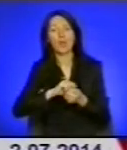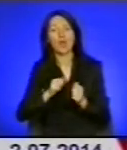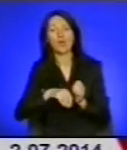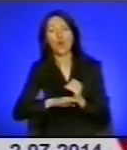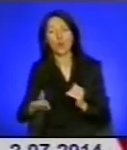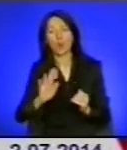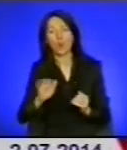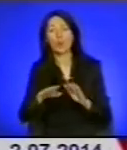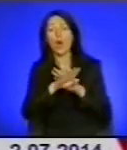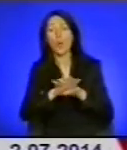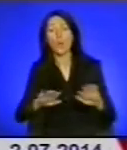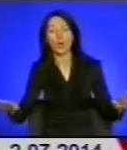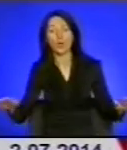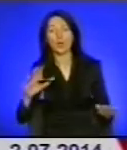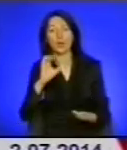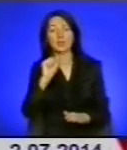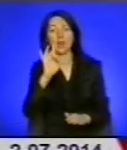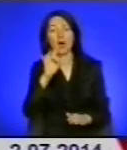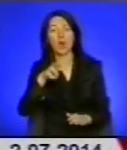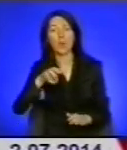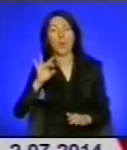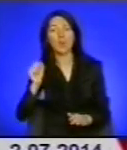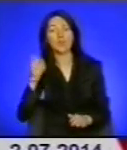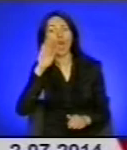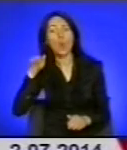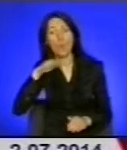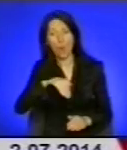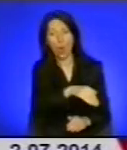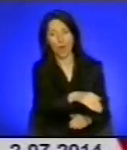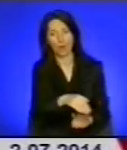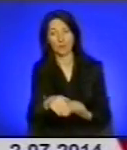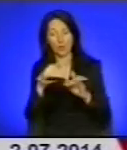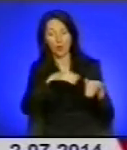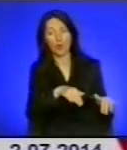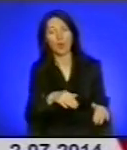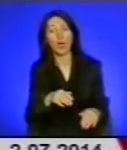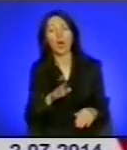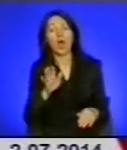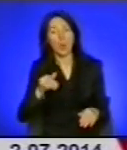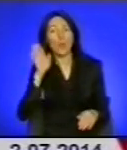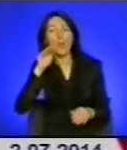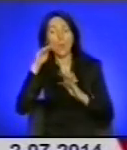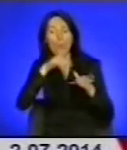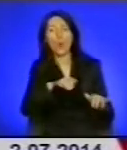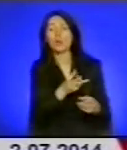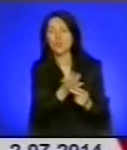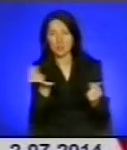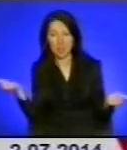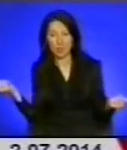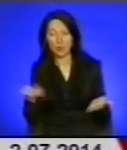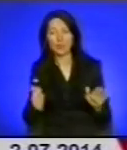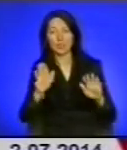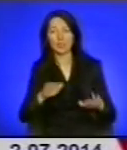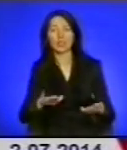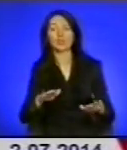сарматським морем з часом це море зникло залишивши на своєму дні гіпсові пластини перекриті